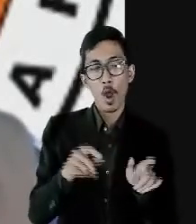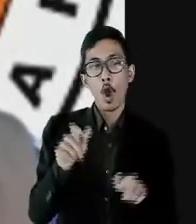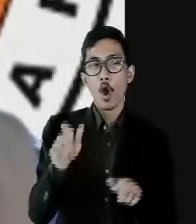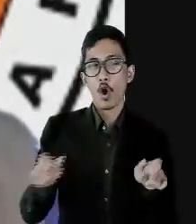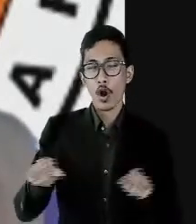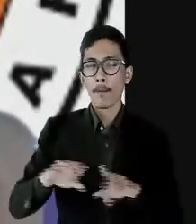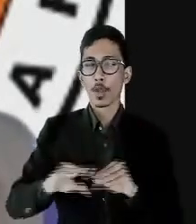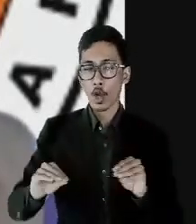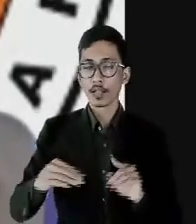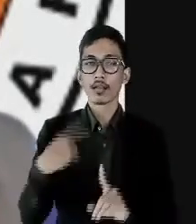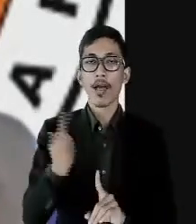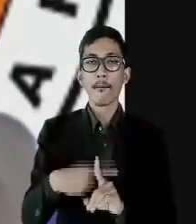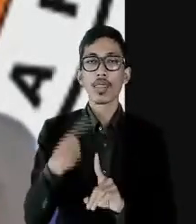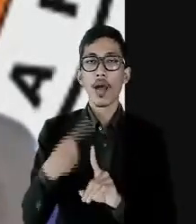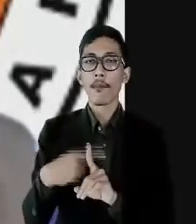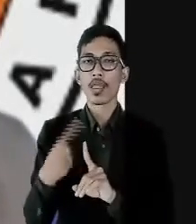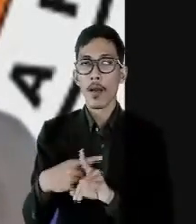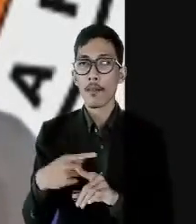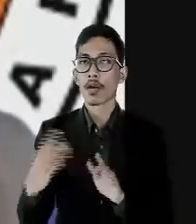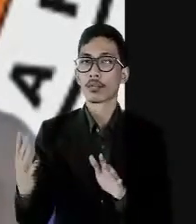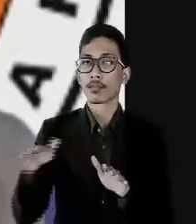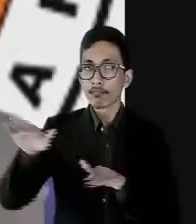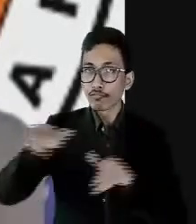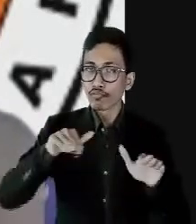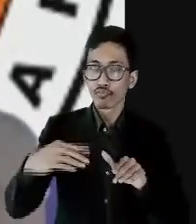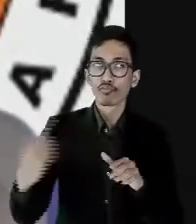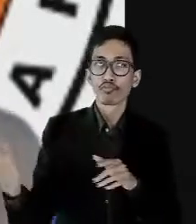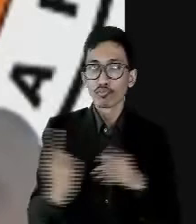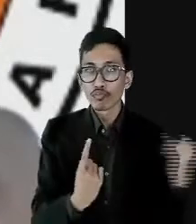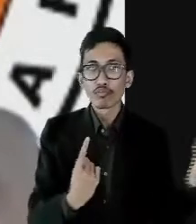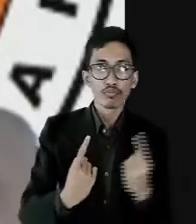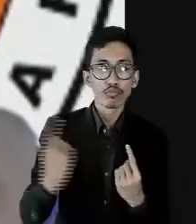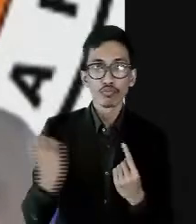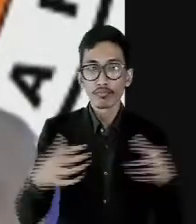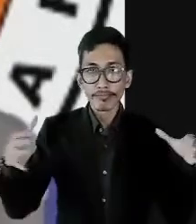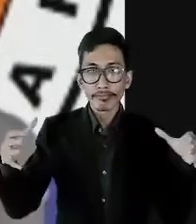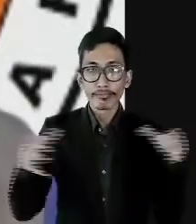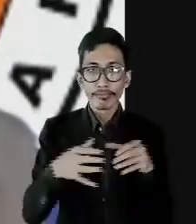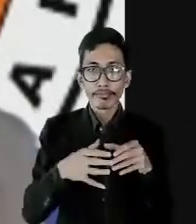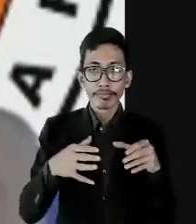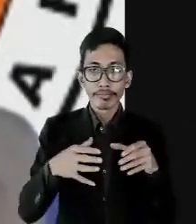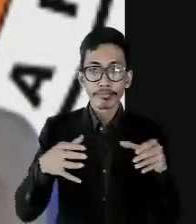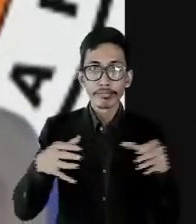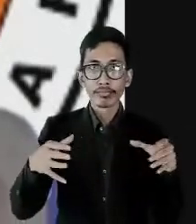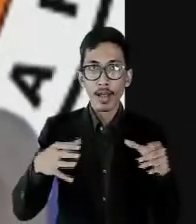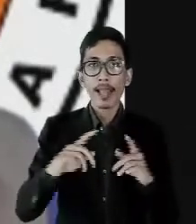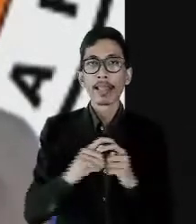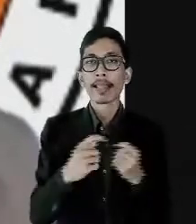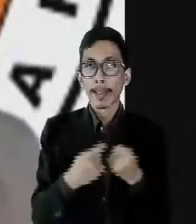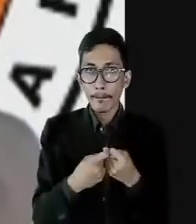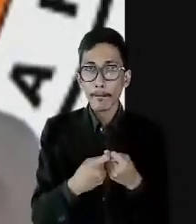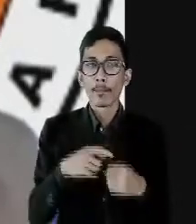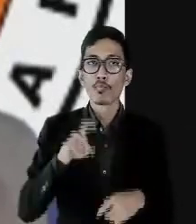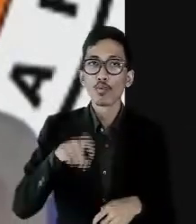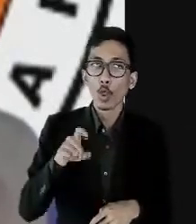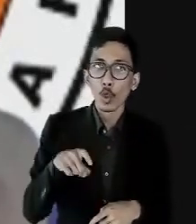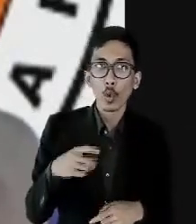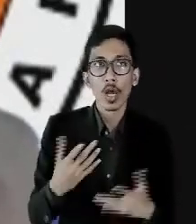Ini dilakukan di semua segmen, baik distrik-distrik tempat